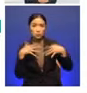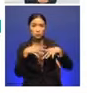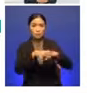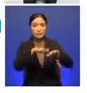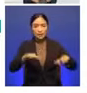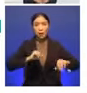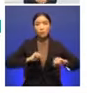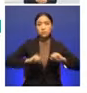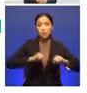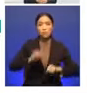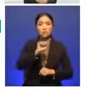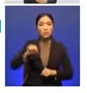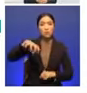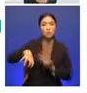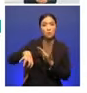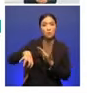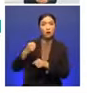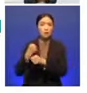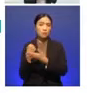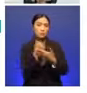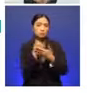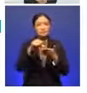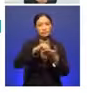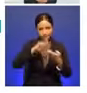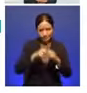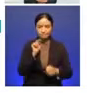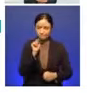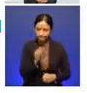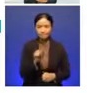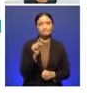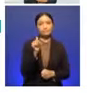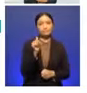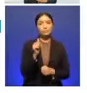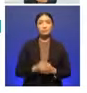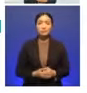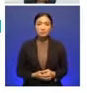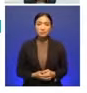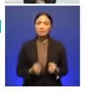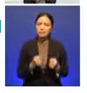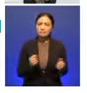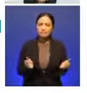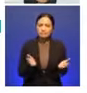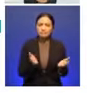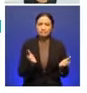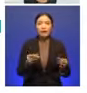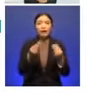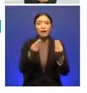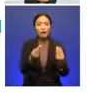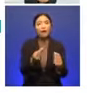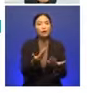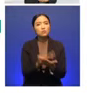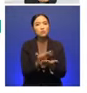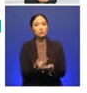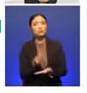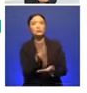างสสส.เนี่ยจึงเป็นส่วนที่ช่วยแก้ปัญหานี้ได้มากนะครับรวมถึงการที่พยายามผลักดันให้เงินอุดหนุน